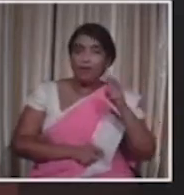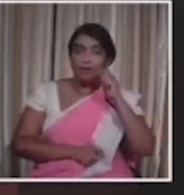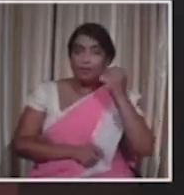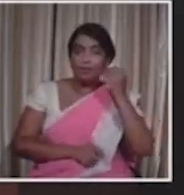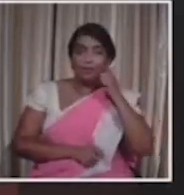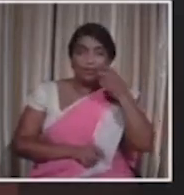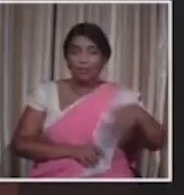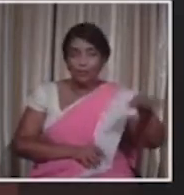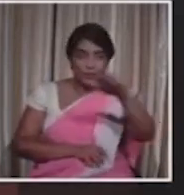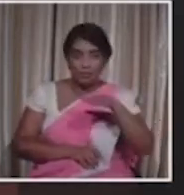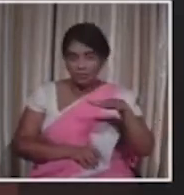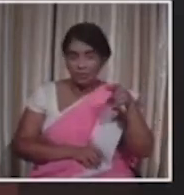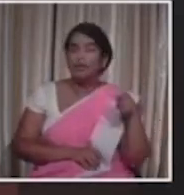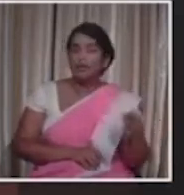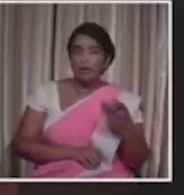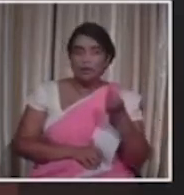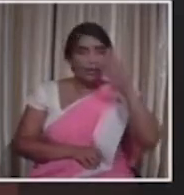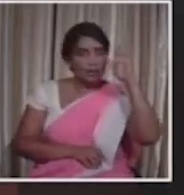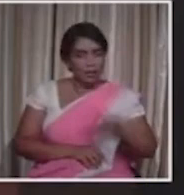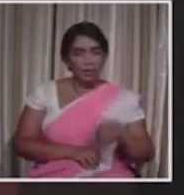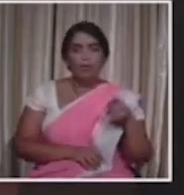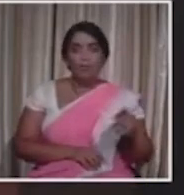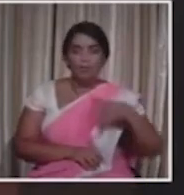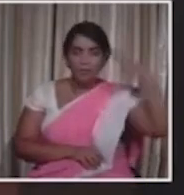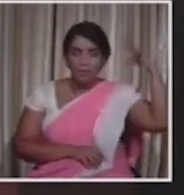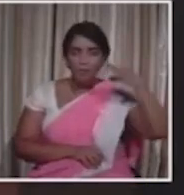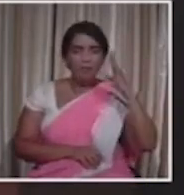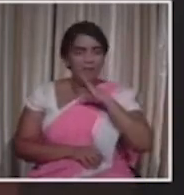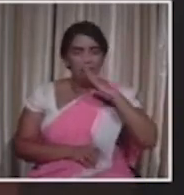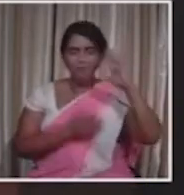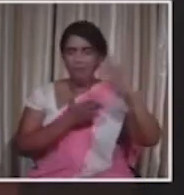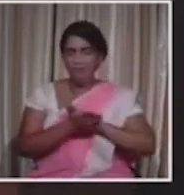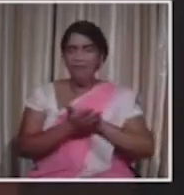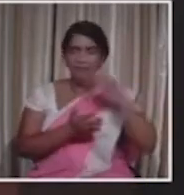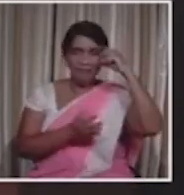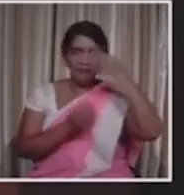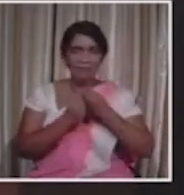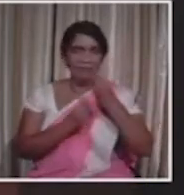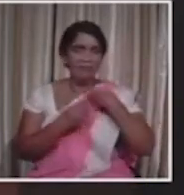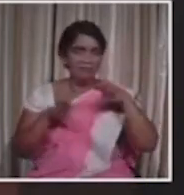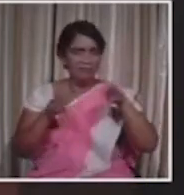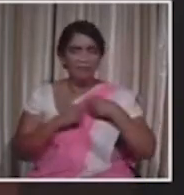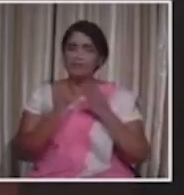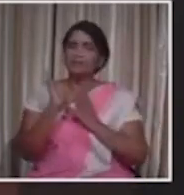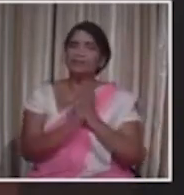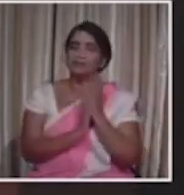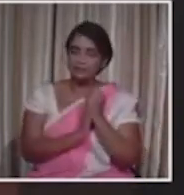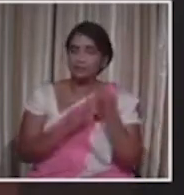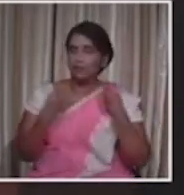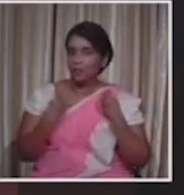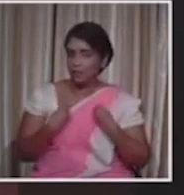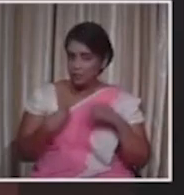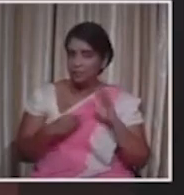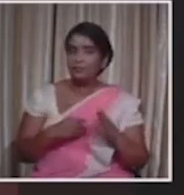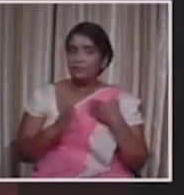පාරිභෝගිකයටත් අඩු මුදලකට පුනර්ජනනීය බලශක්තිය භුක්ති විඳීමේ අයිතිය අහිමිවීම පිළිබඳව